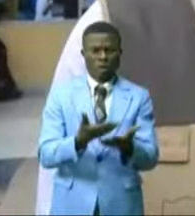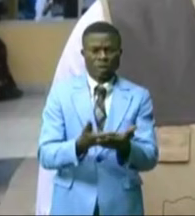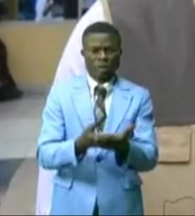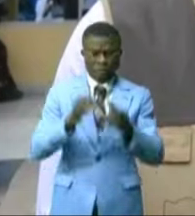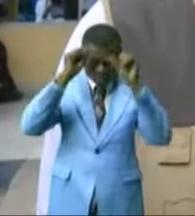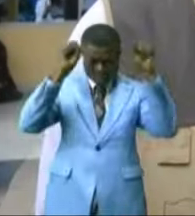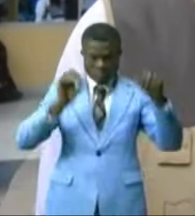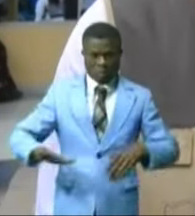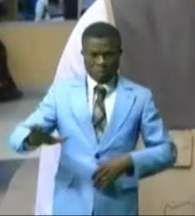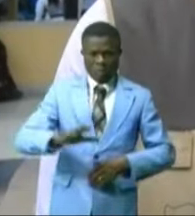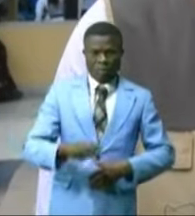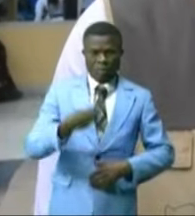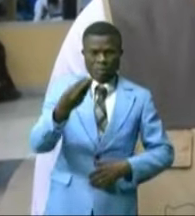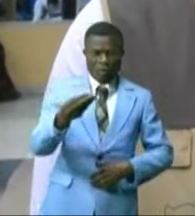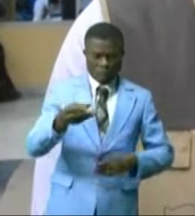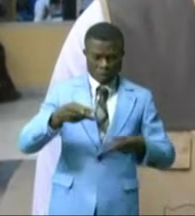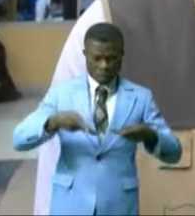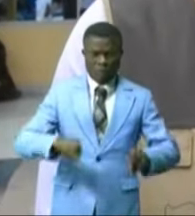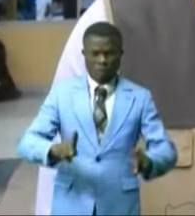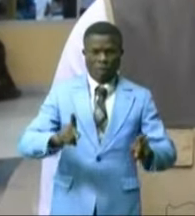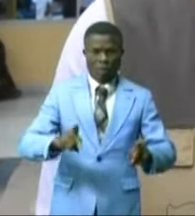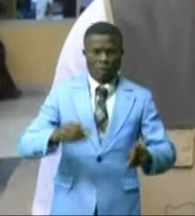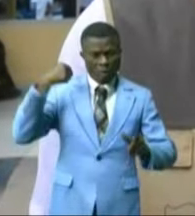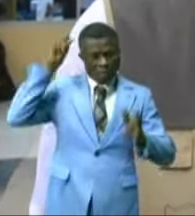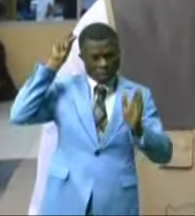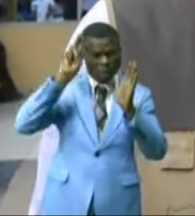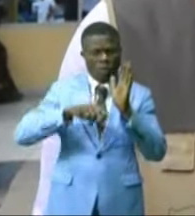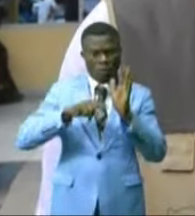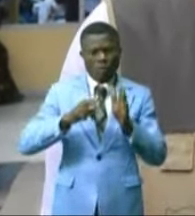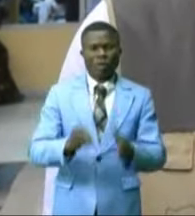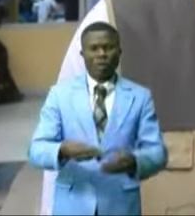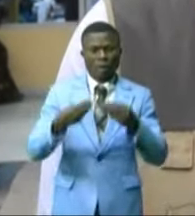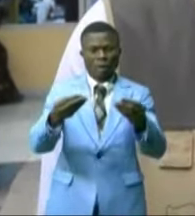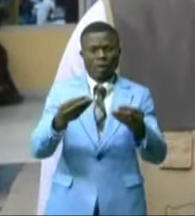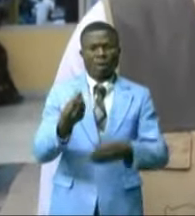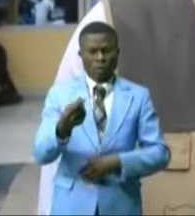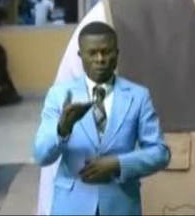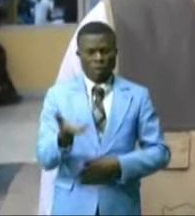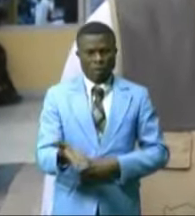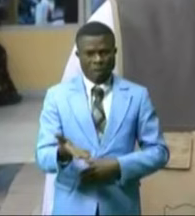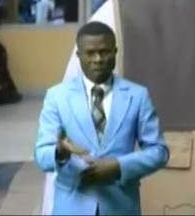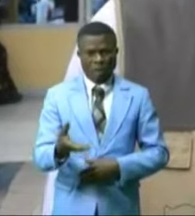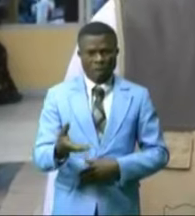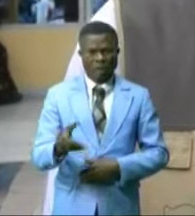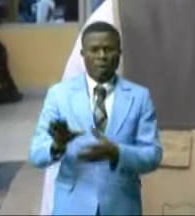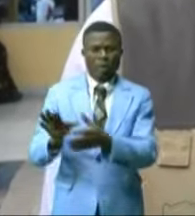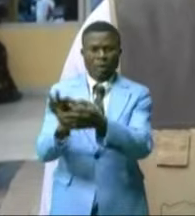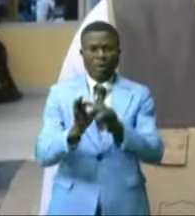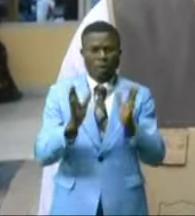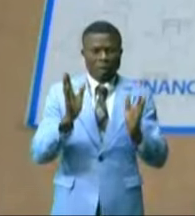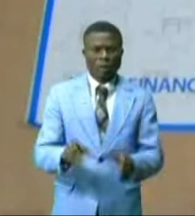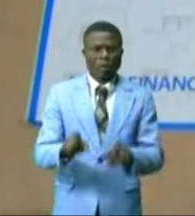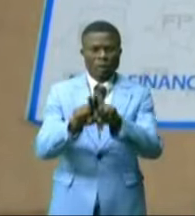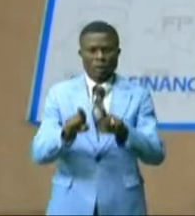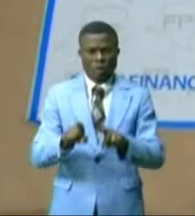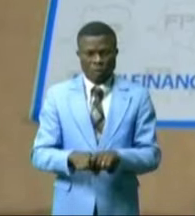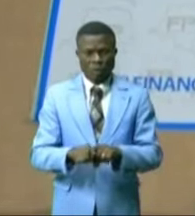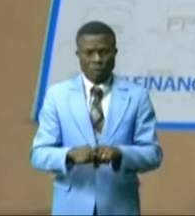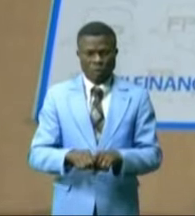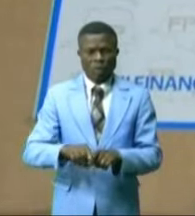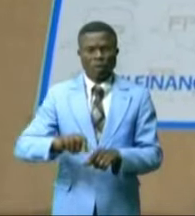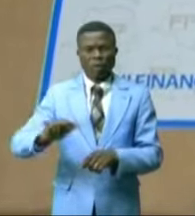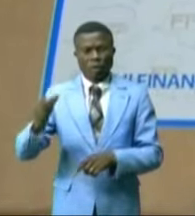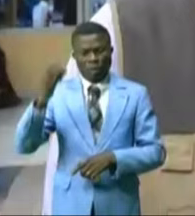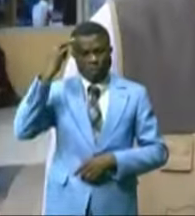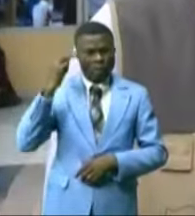de la République a donné le temps, le gouvernement a disponibilisé les moyens et la coordination ainsi que notre